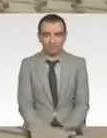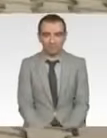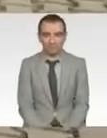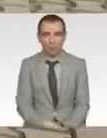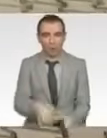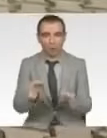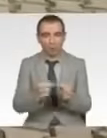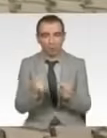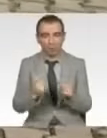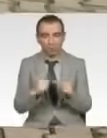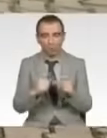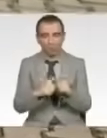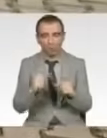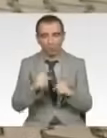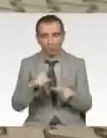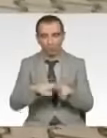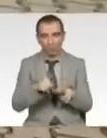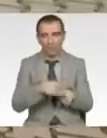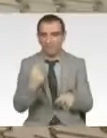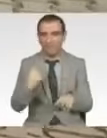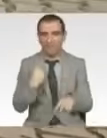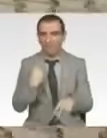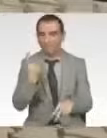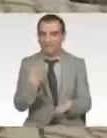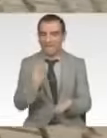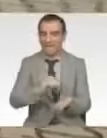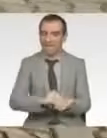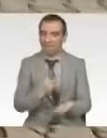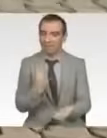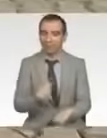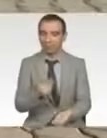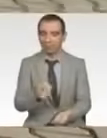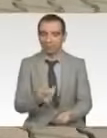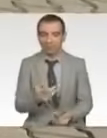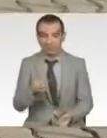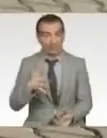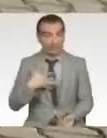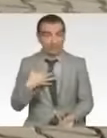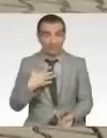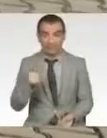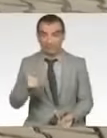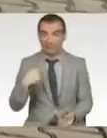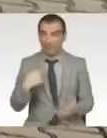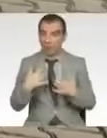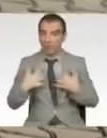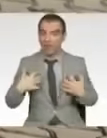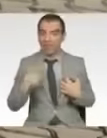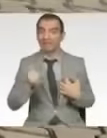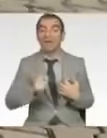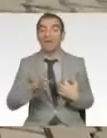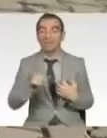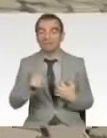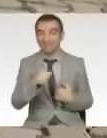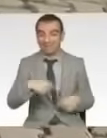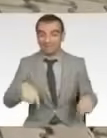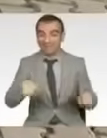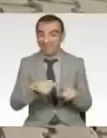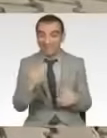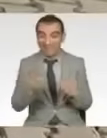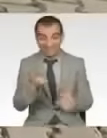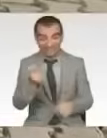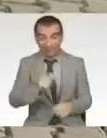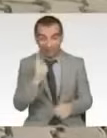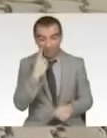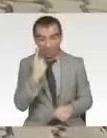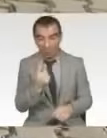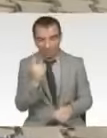Buğdayınızı şöyle biraz benim de bir katkım olsun. Ama isterseniz siz bana güvenerek yapmayın. Siz nasıl yapıyorsunuz ben bir